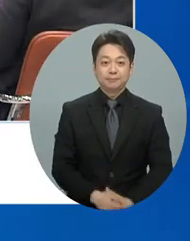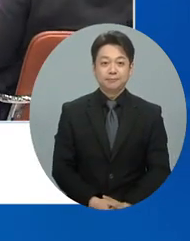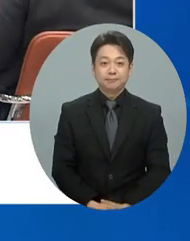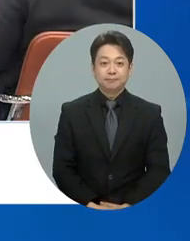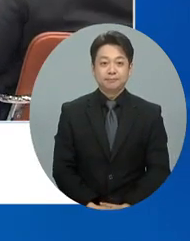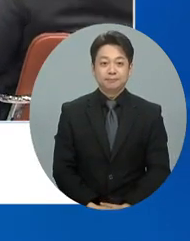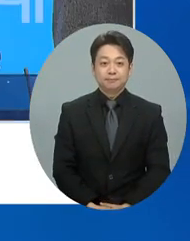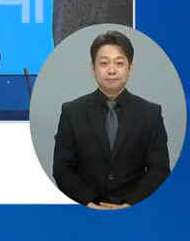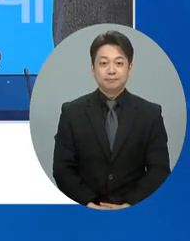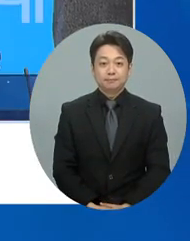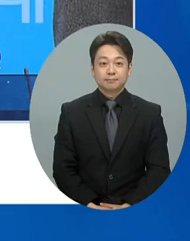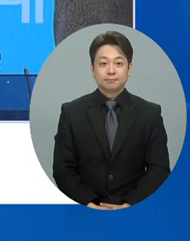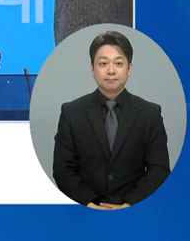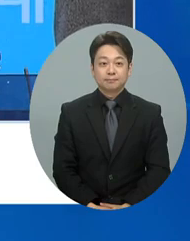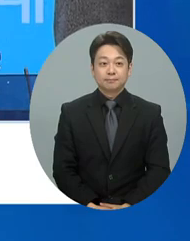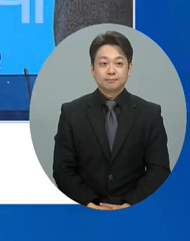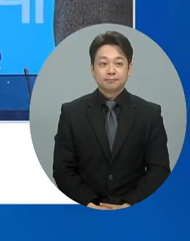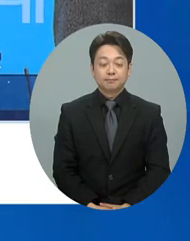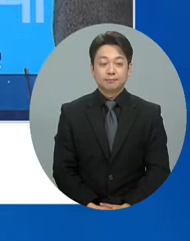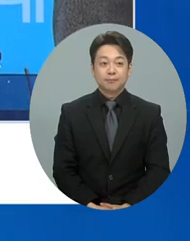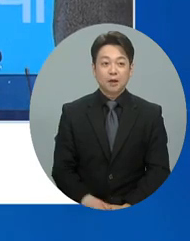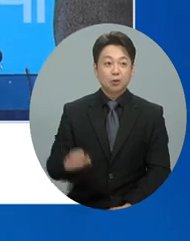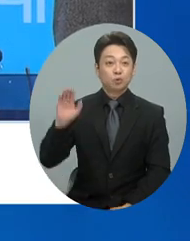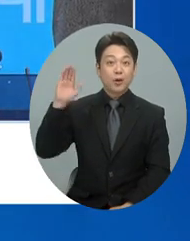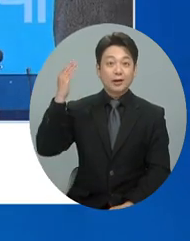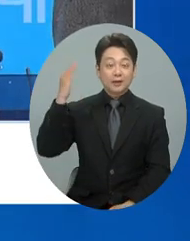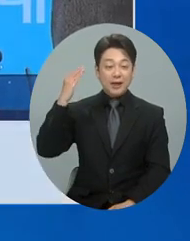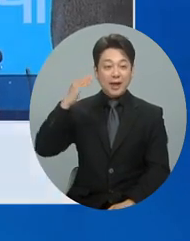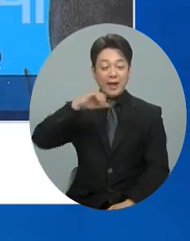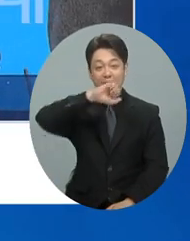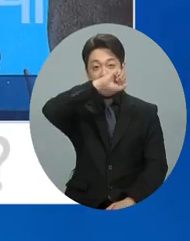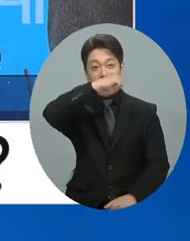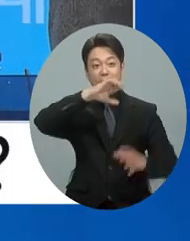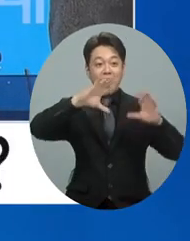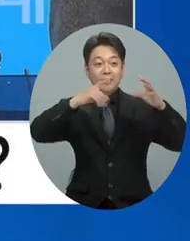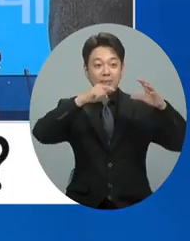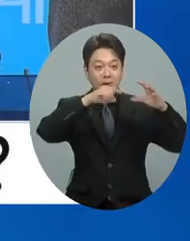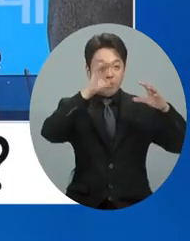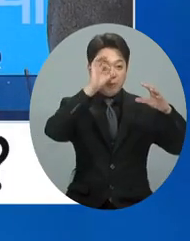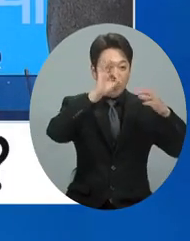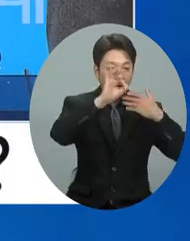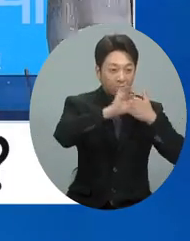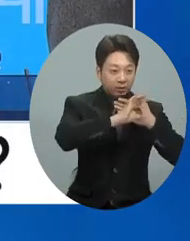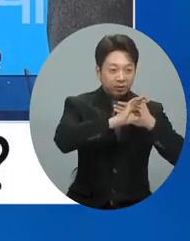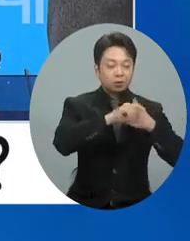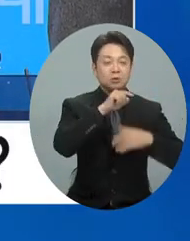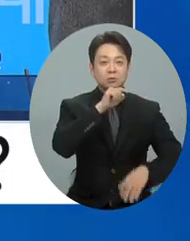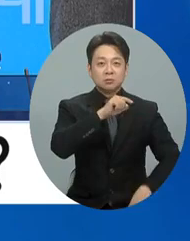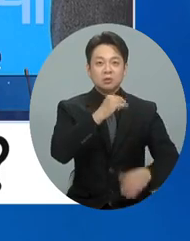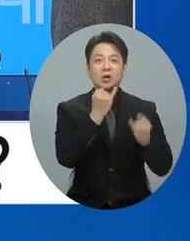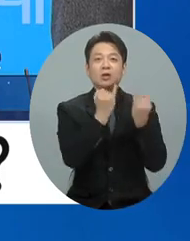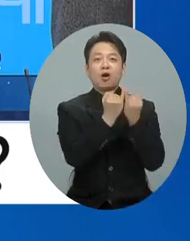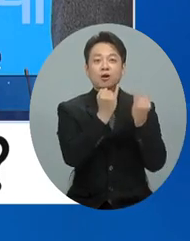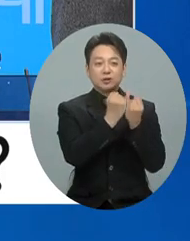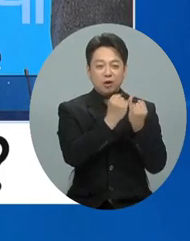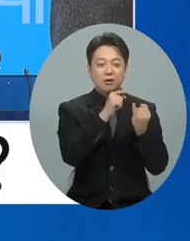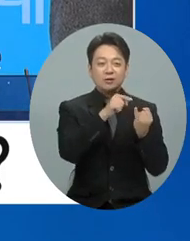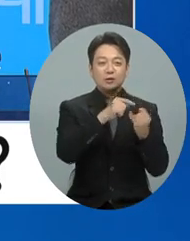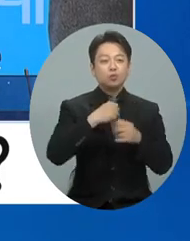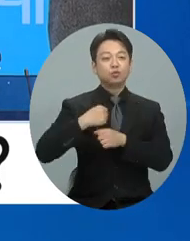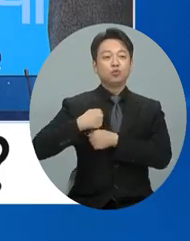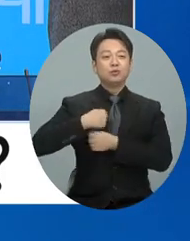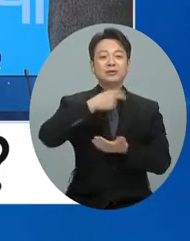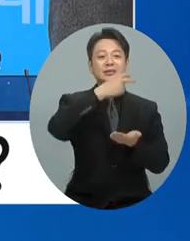될 때는 최근에 대만의 이 모병제와 징병제를 혼합한 제도가 있거든요. 그러니까 대만이